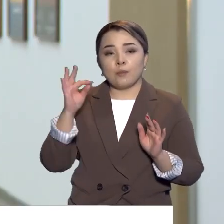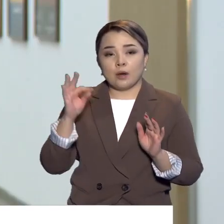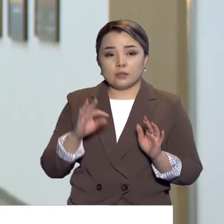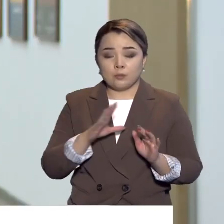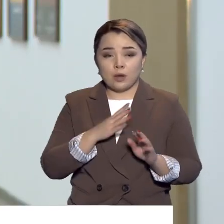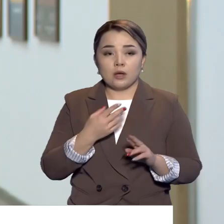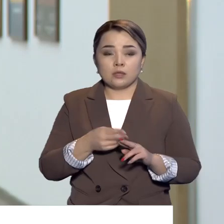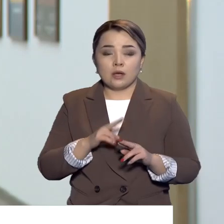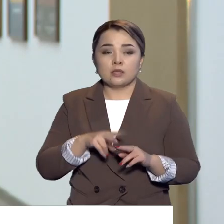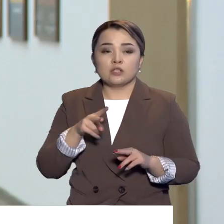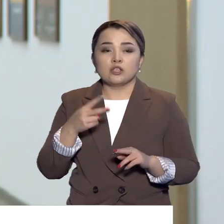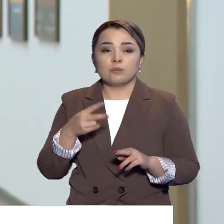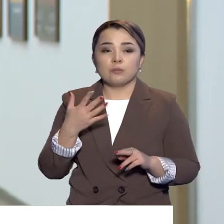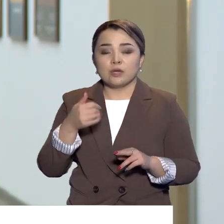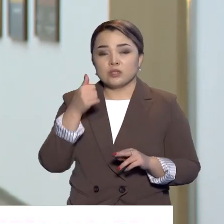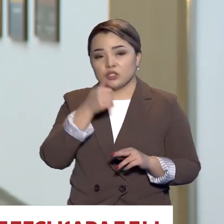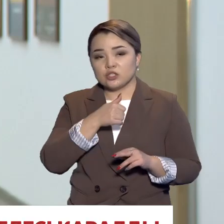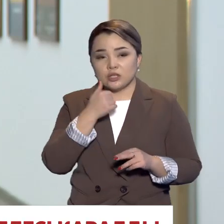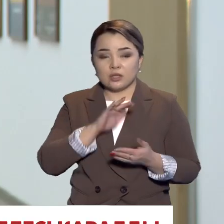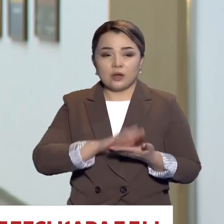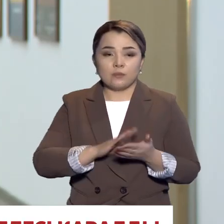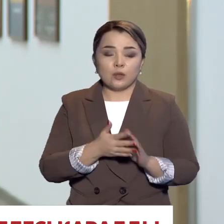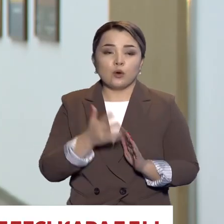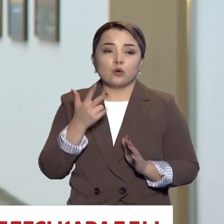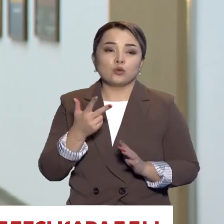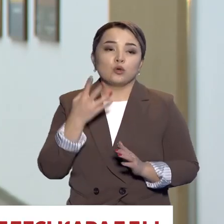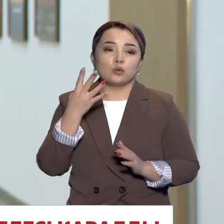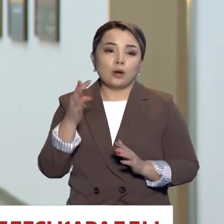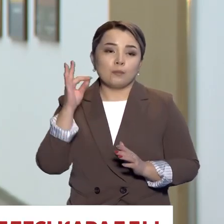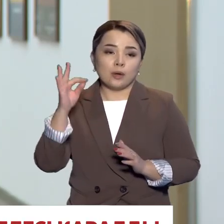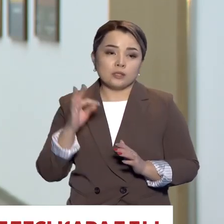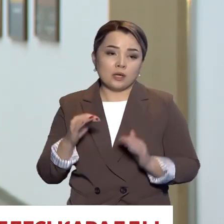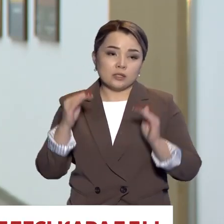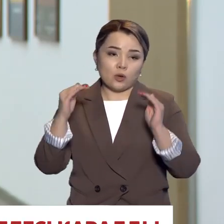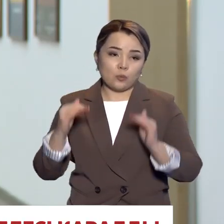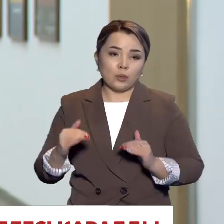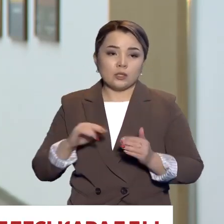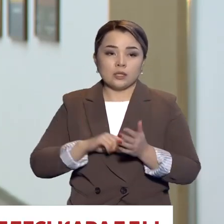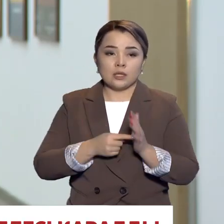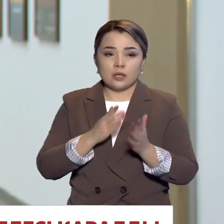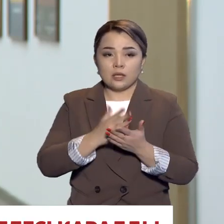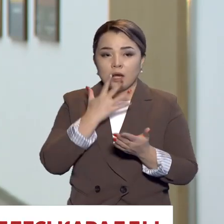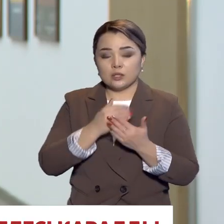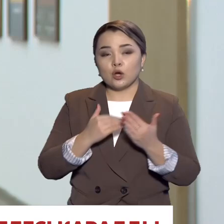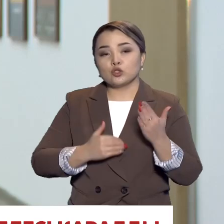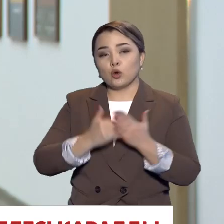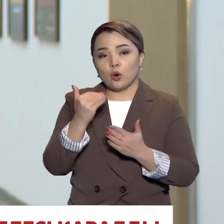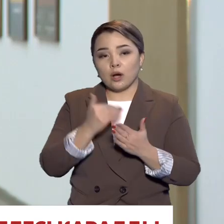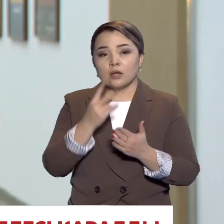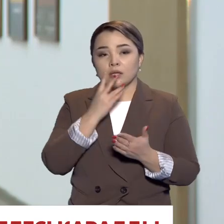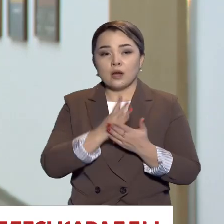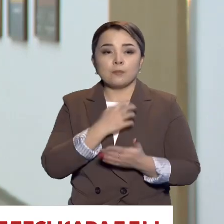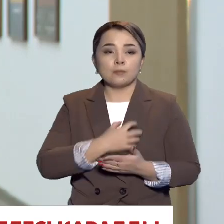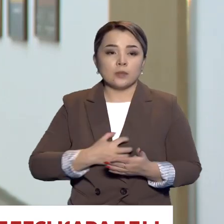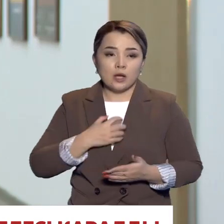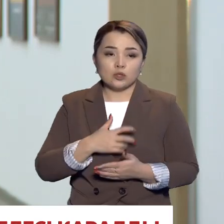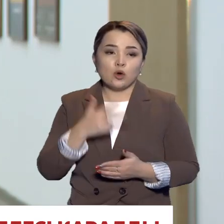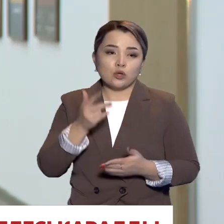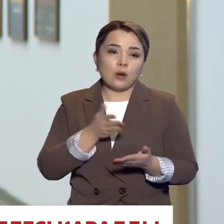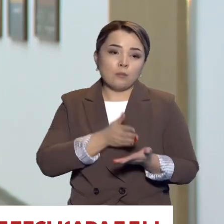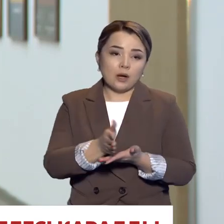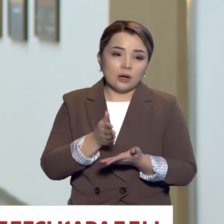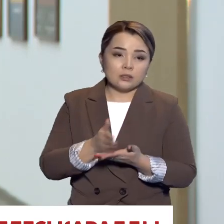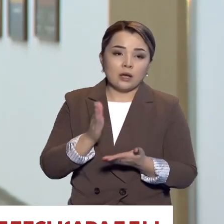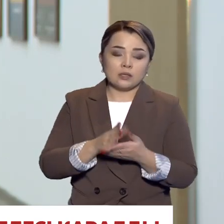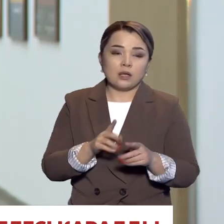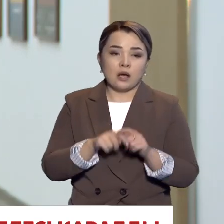Енді оны 2025 жылға қарай кемінде 3-4% төмендету мақсаты тұр. Бұған жоғарда аталған негізгі үш бағыт оң